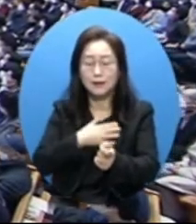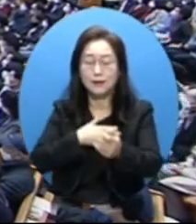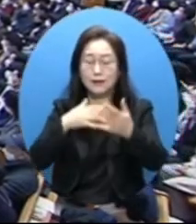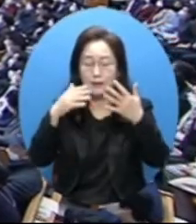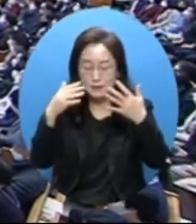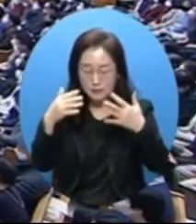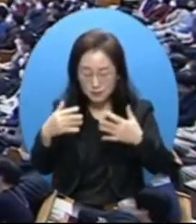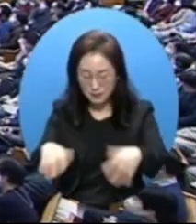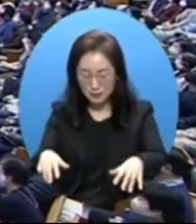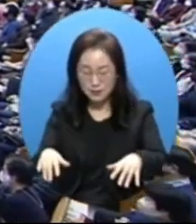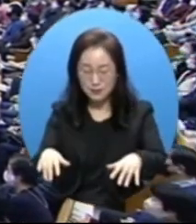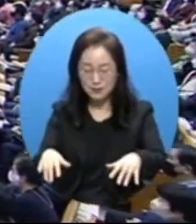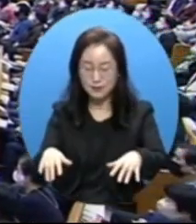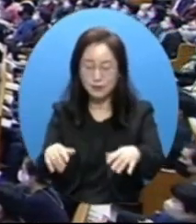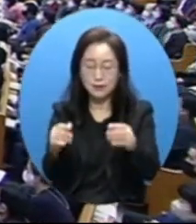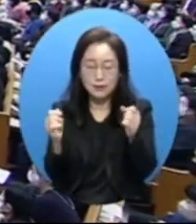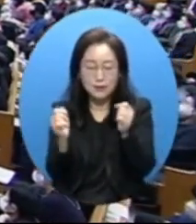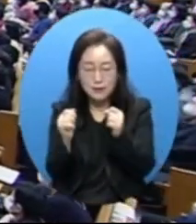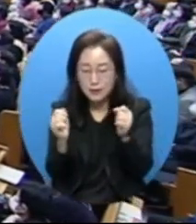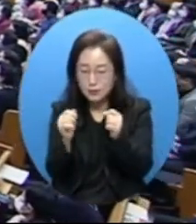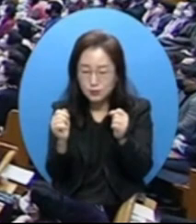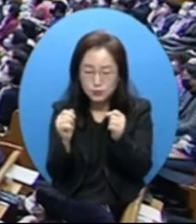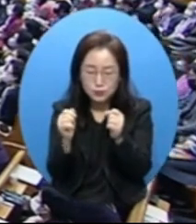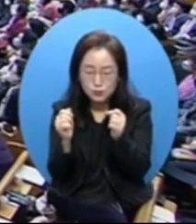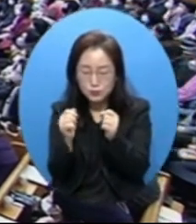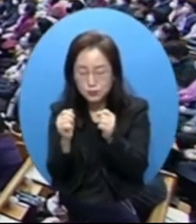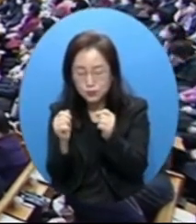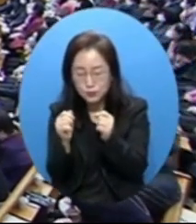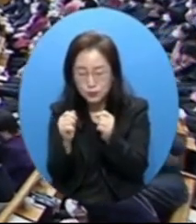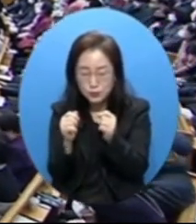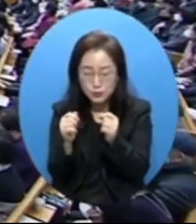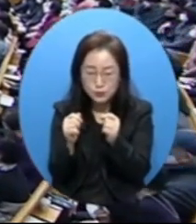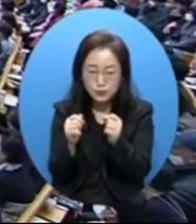지치고 또 추운 겨울을 지나가면서